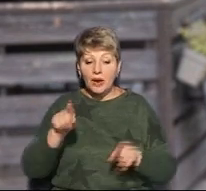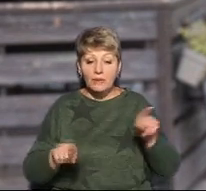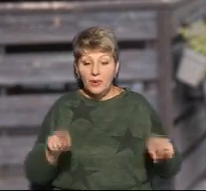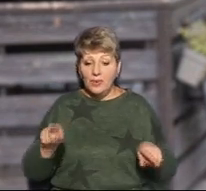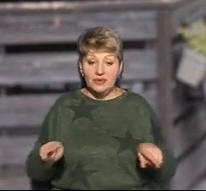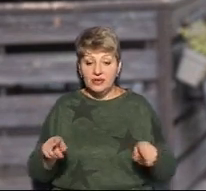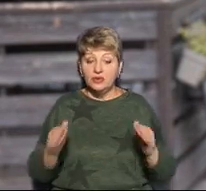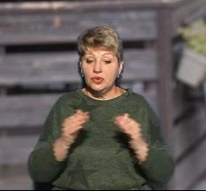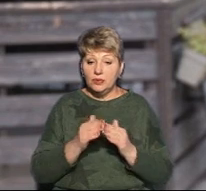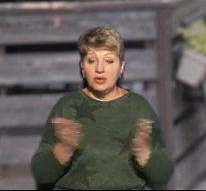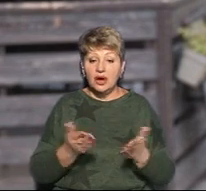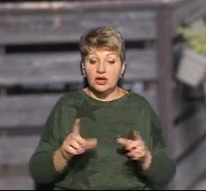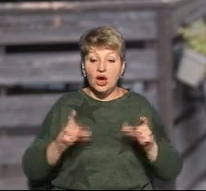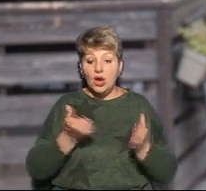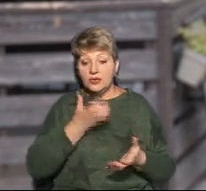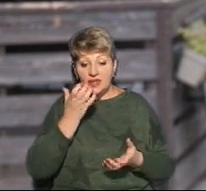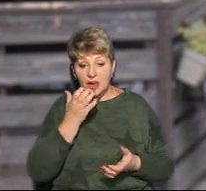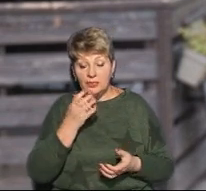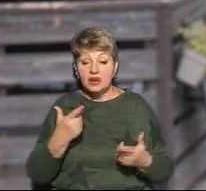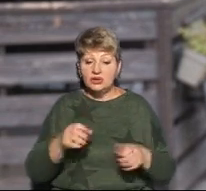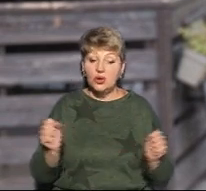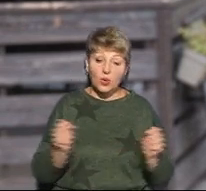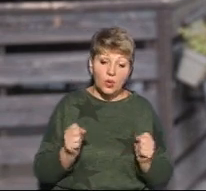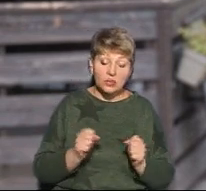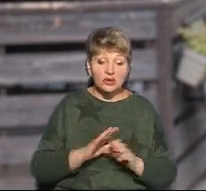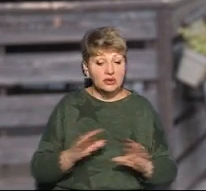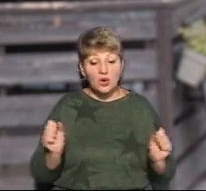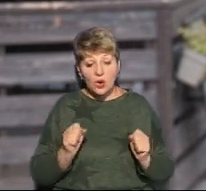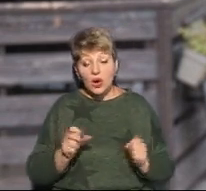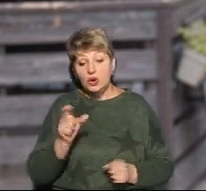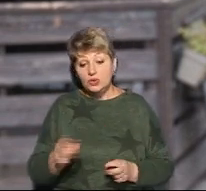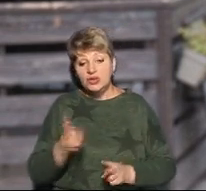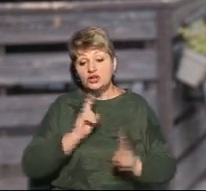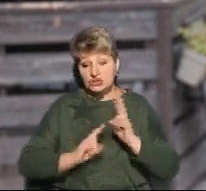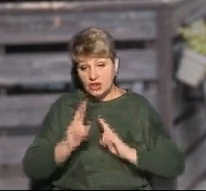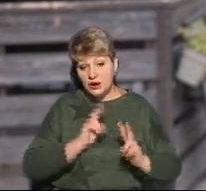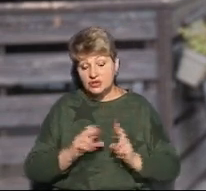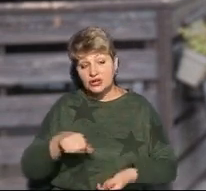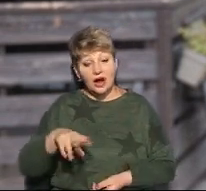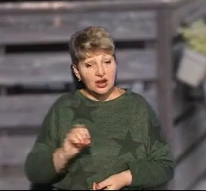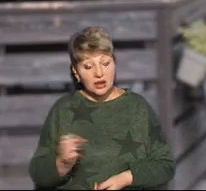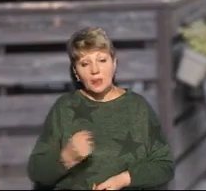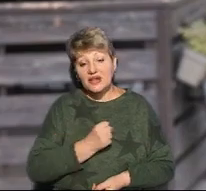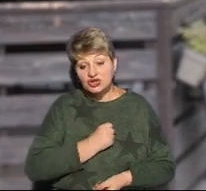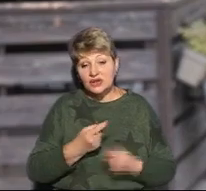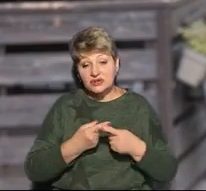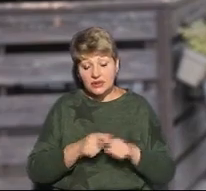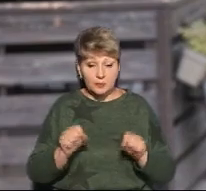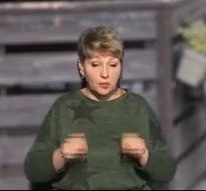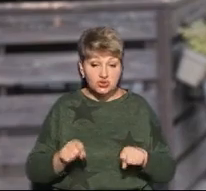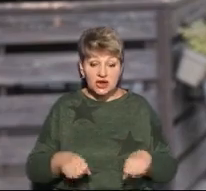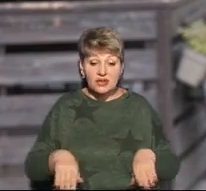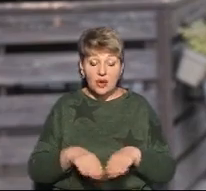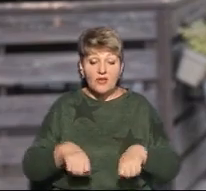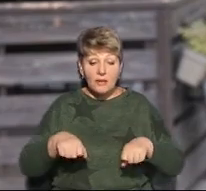будинкам, які утеплені, які не утеплені, де холодно, де не холодно. Люди скаржаться, Але, на жаль, технічні можливості